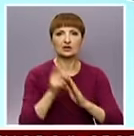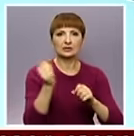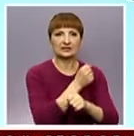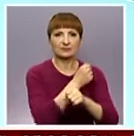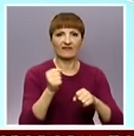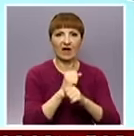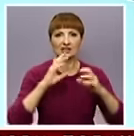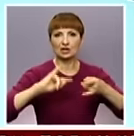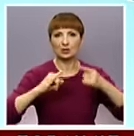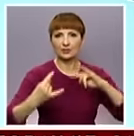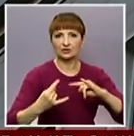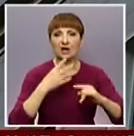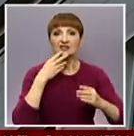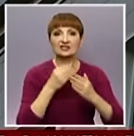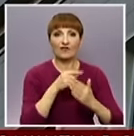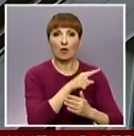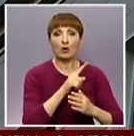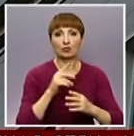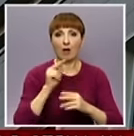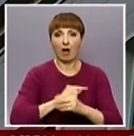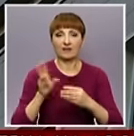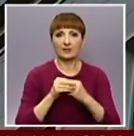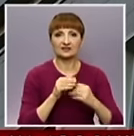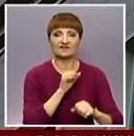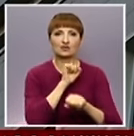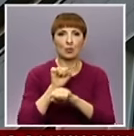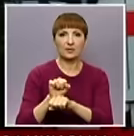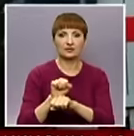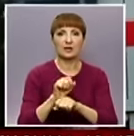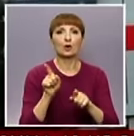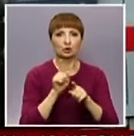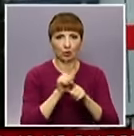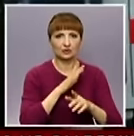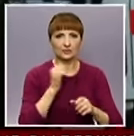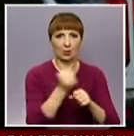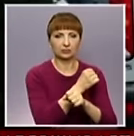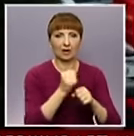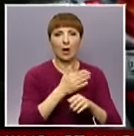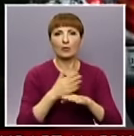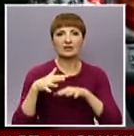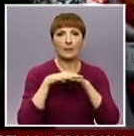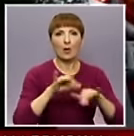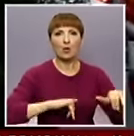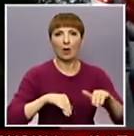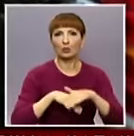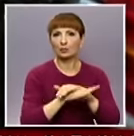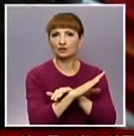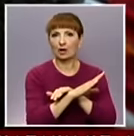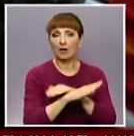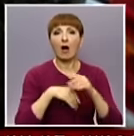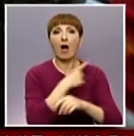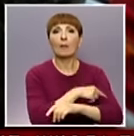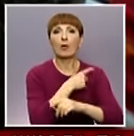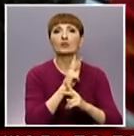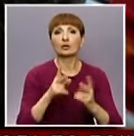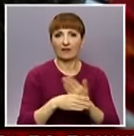доктора кирпичом. За своего коллегу вступился фельдшер, но и тот попал под град жестоких ударов. После нападения хулиган скрылся. Помощь понадобилась уже